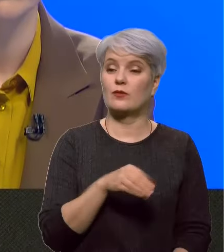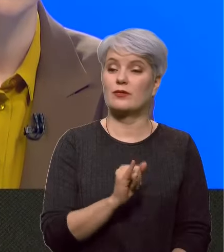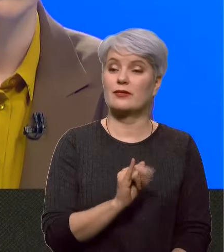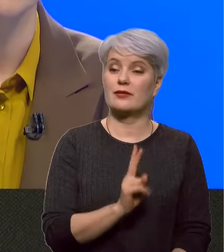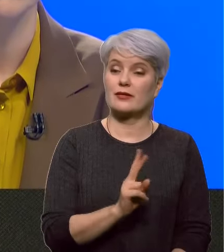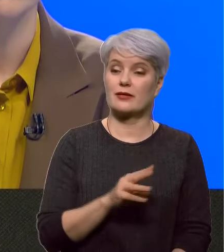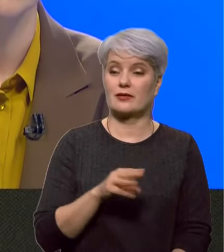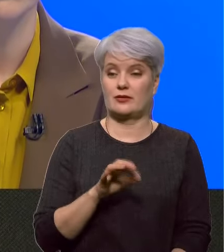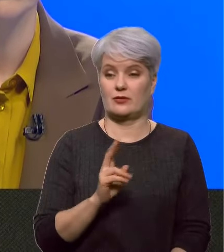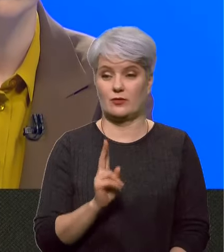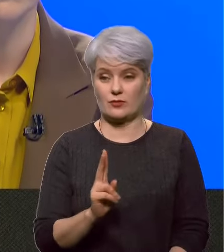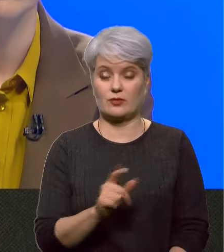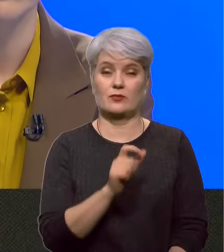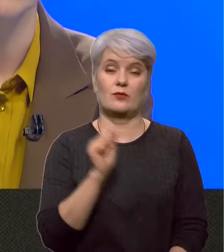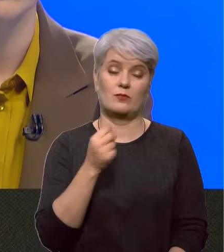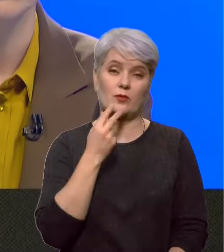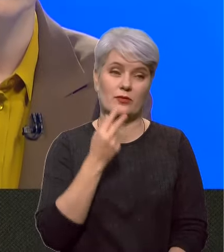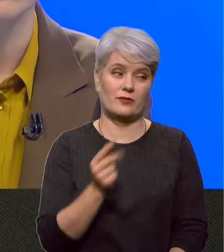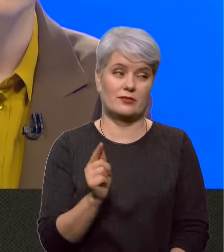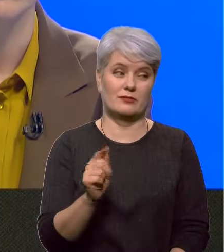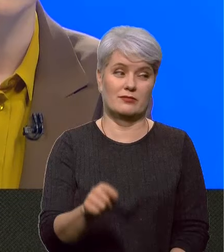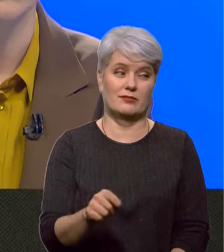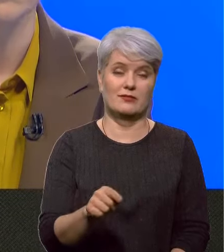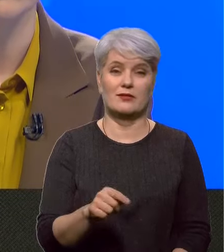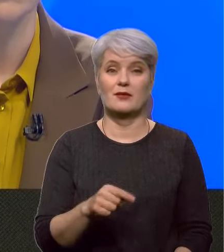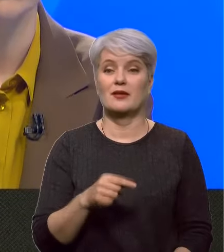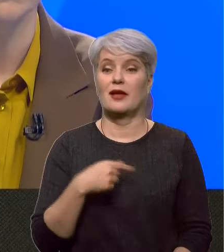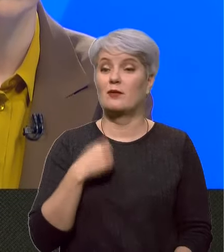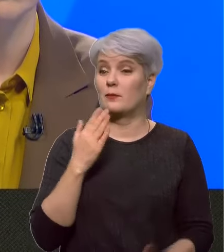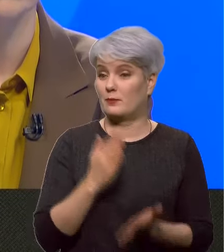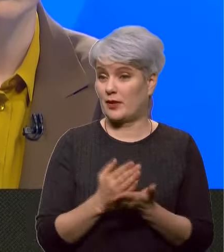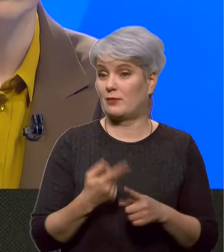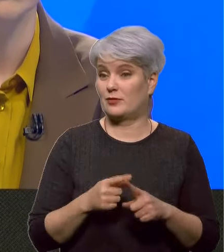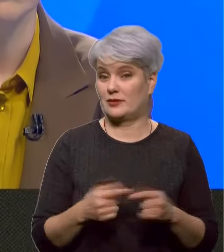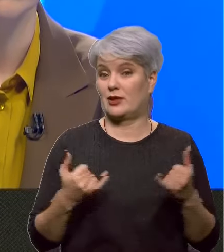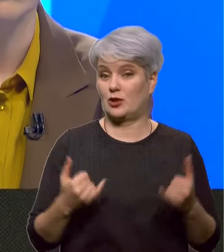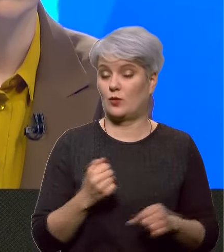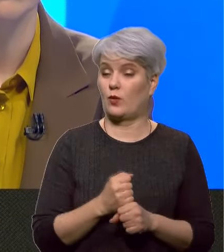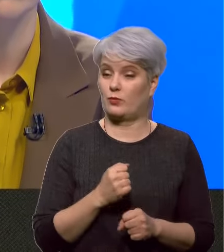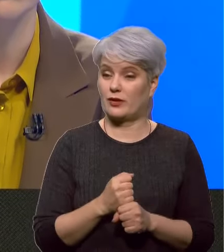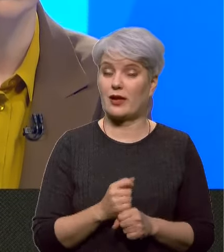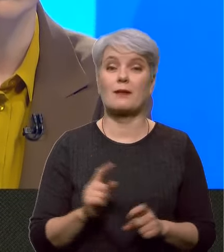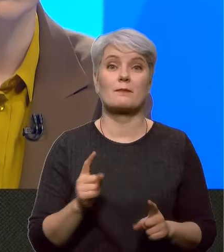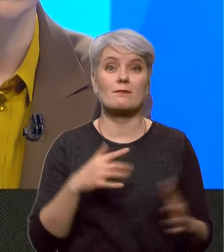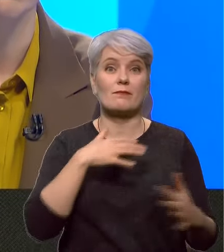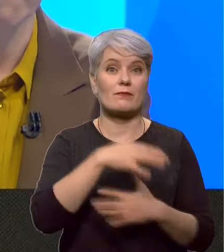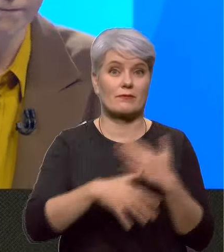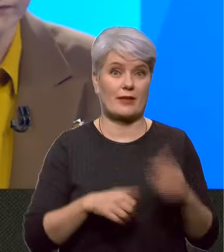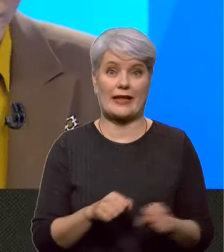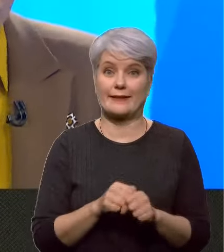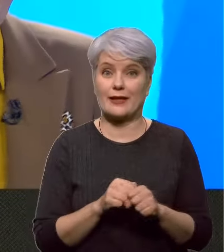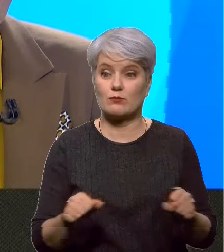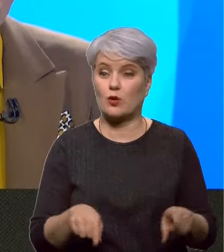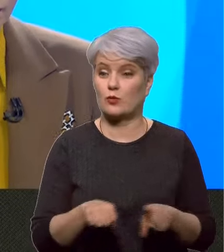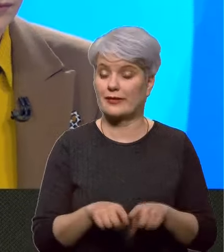люди, будь ласка, можуть дивитися там за бажання. І, до речі, вони прямо зараз це роблять. А чому хаос? Тому що ну так не можна, такий серйозний